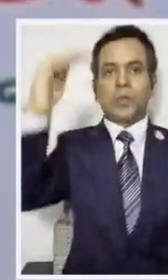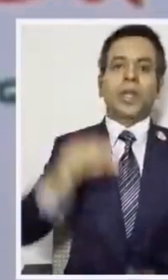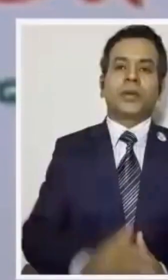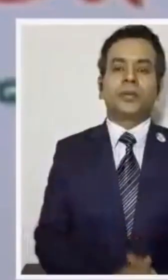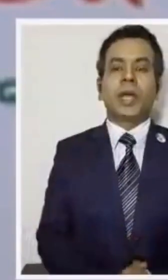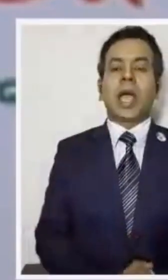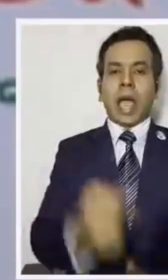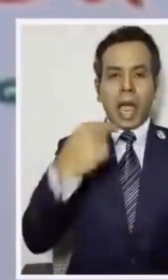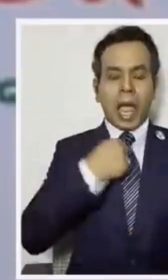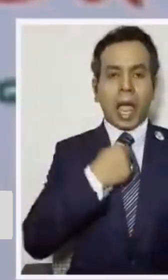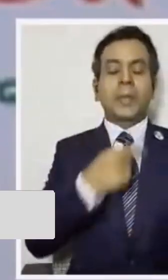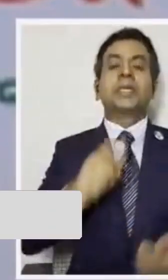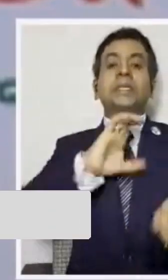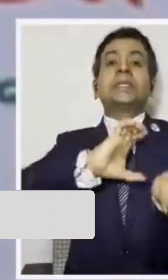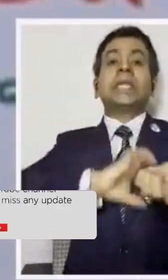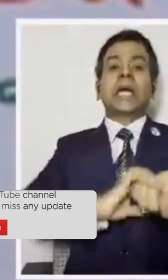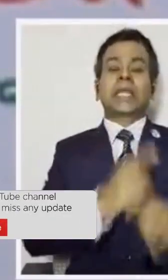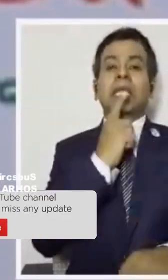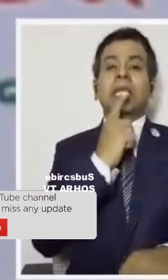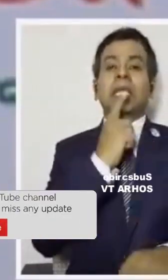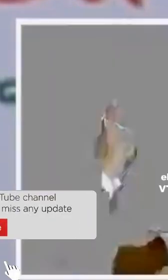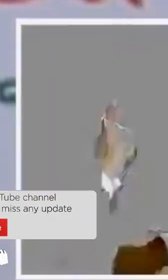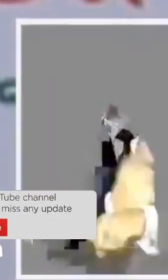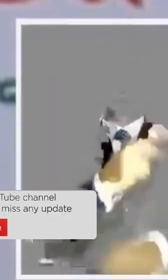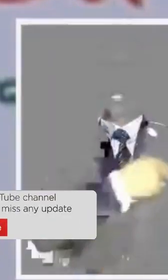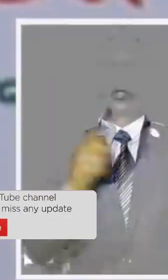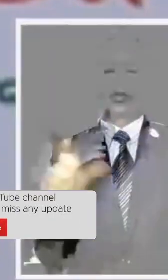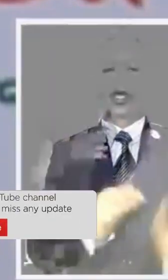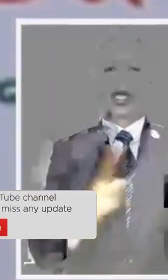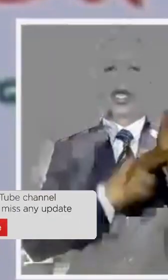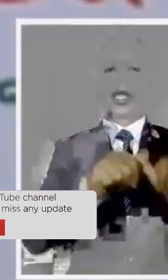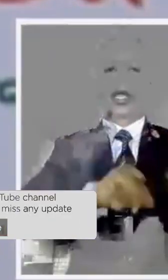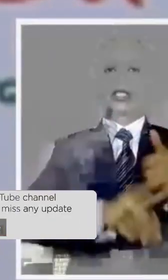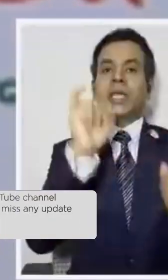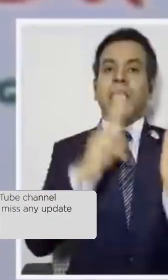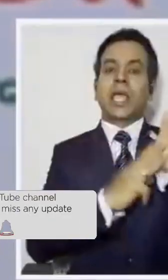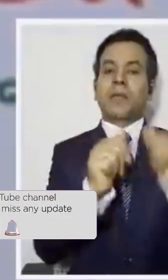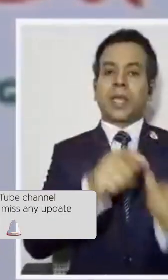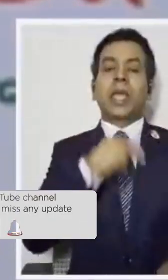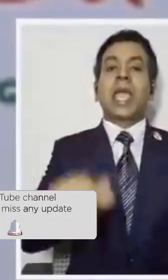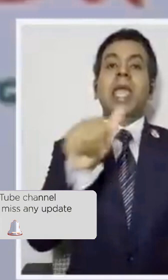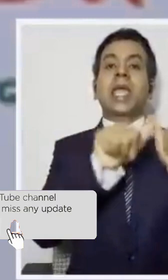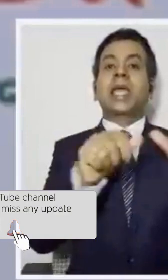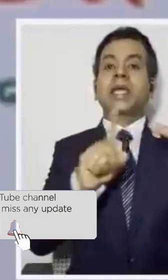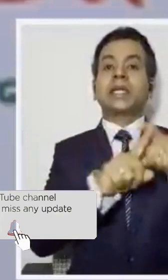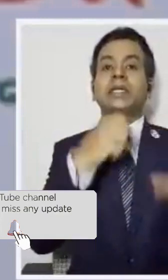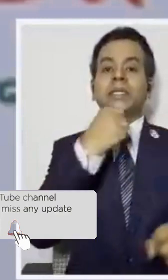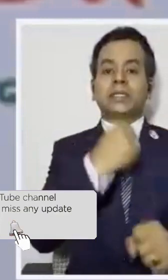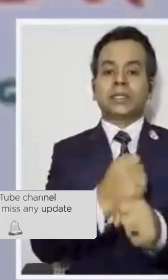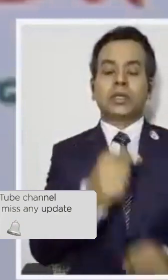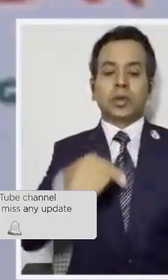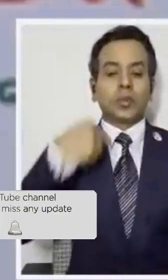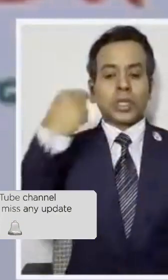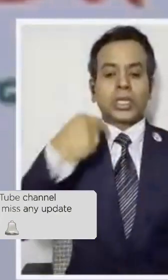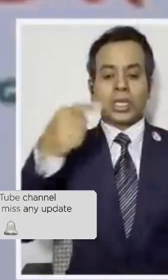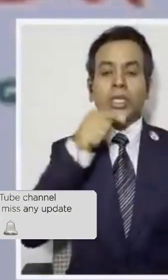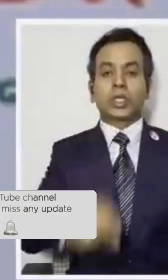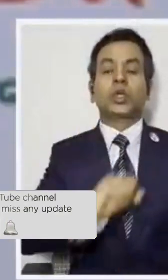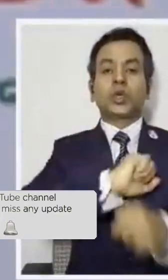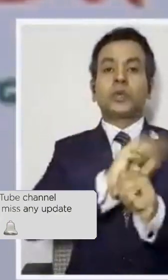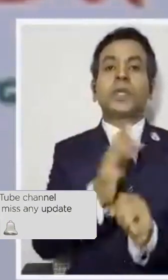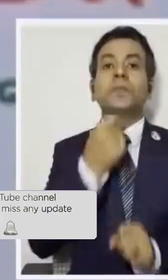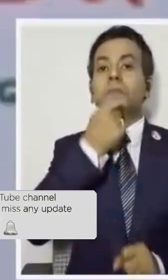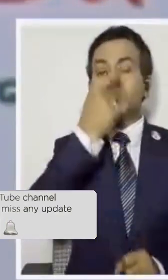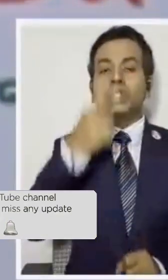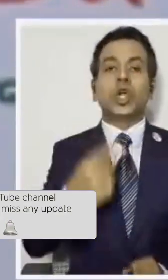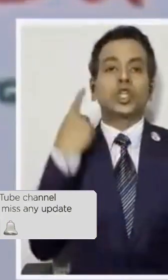প্রশাসন, প্রতিদিন আপনাদের সামনে কোভিড-19 বিষয়ক তথ্য নিয়ে হাজির হই। আজকেও হাজির হয়েছি, আজকে 18ই মে 2020,